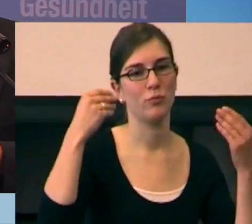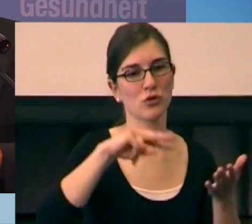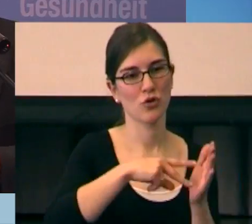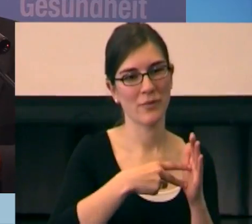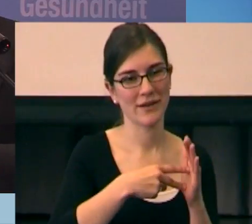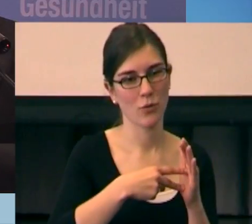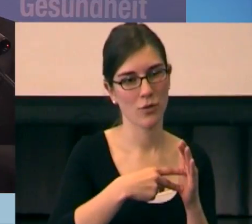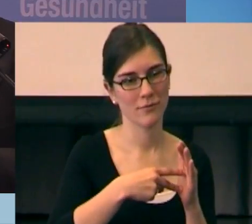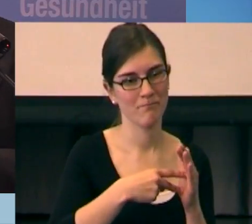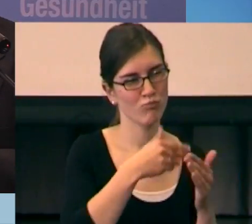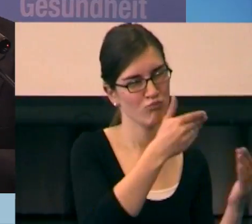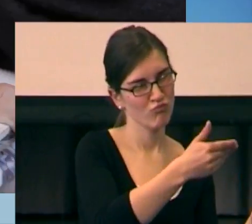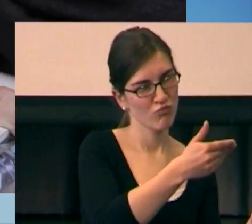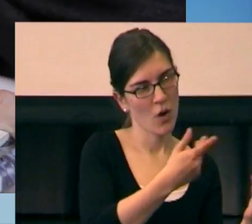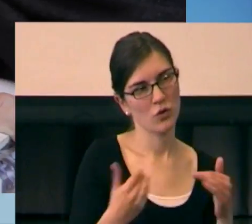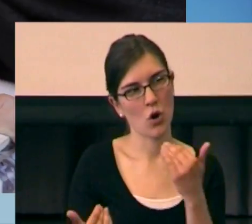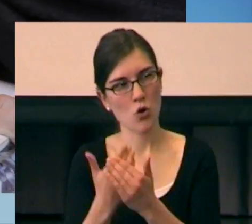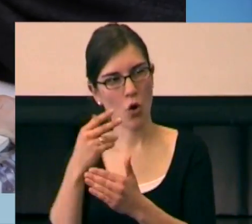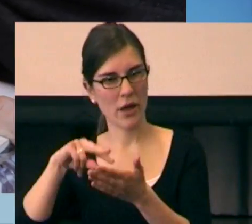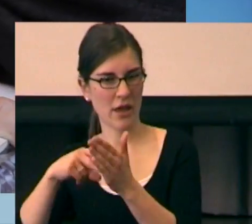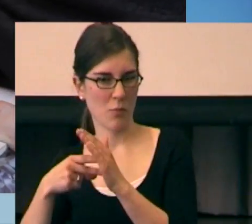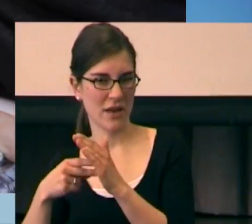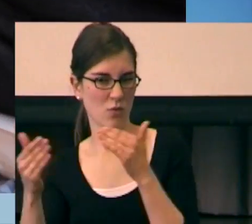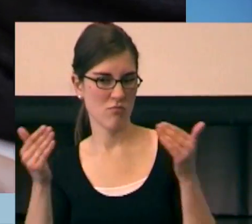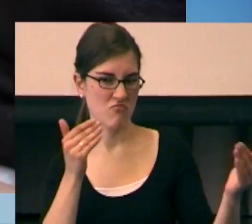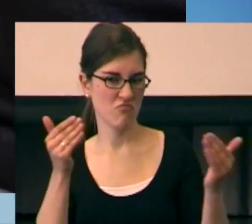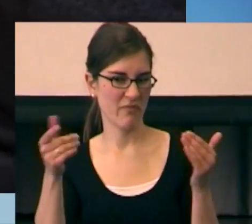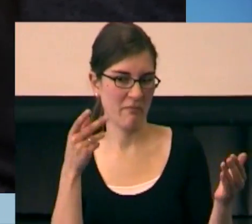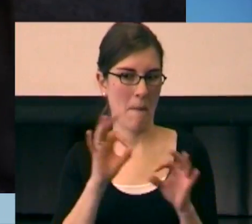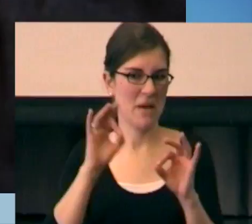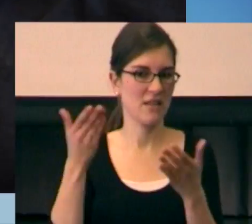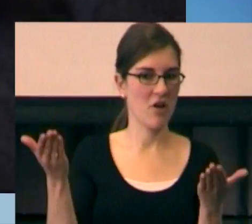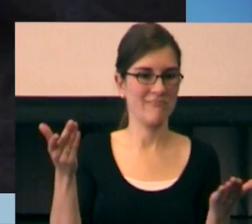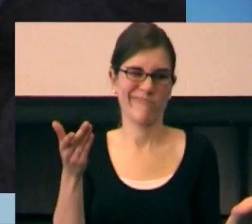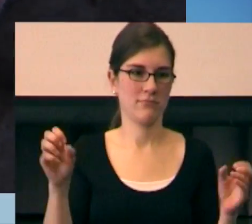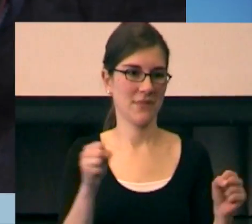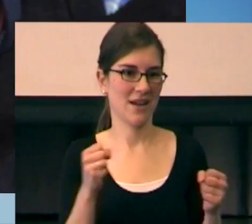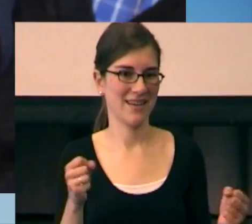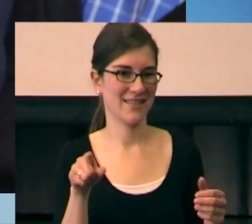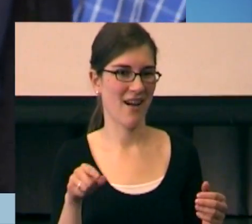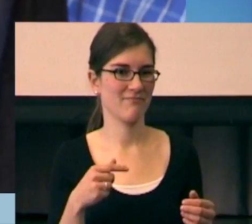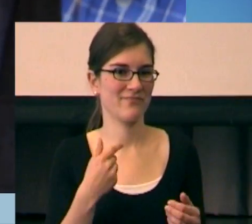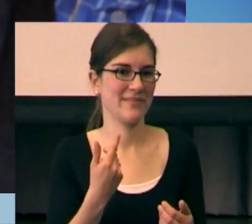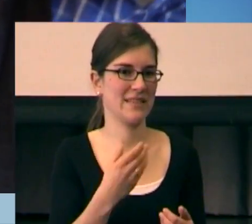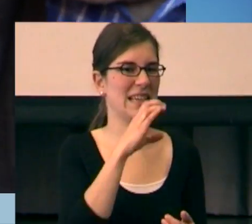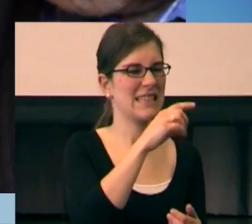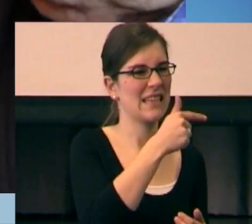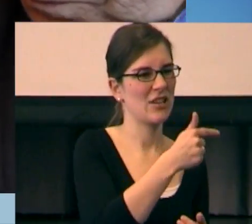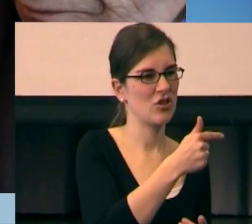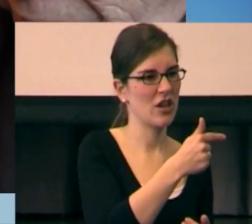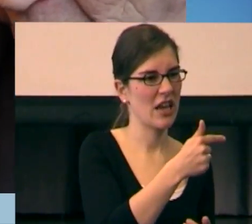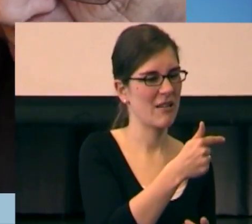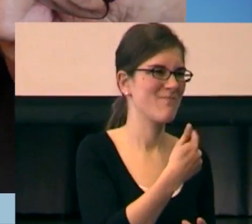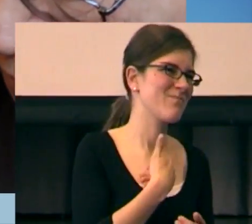diesen neuen Untersuchungsmethoden abgelöst werden. Sie sind erstens sehr teuer, zweitens unangenehm. Die Kernspintomographie kann für den